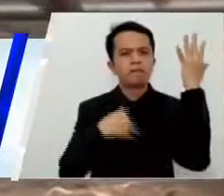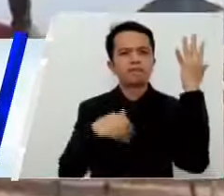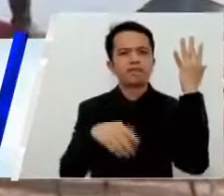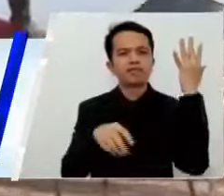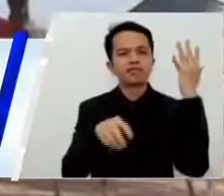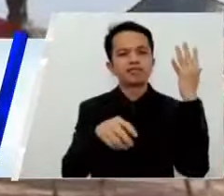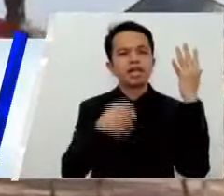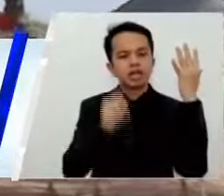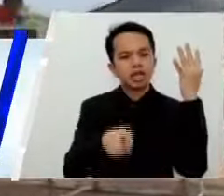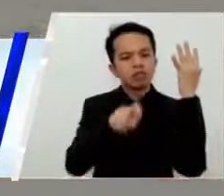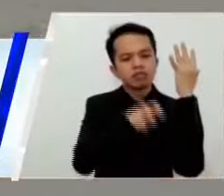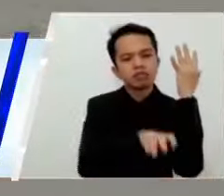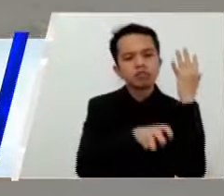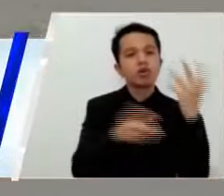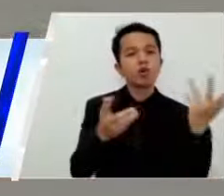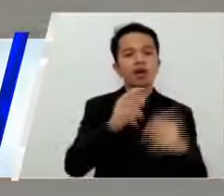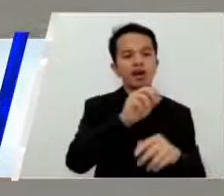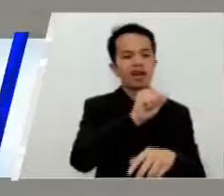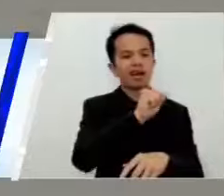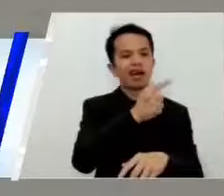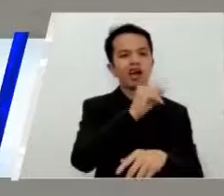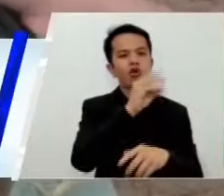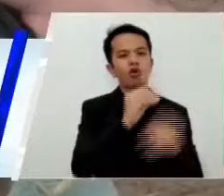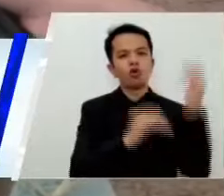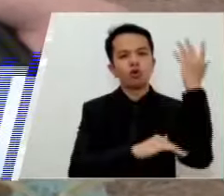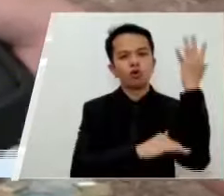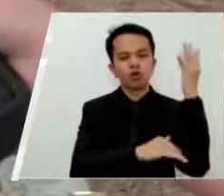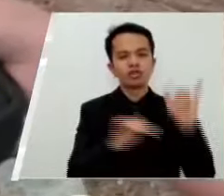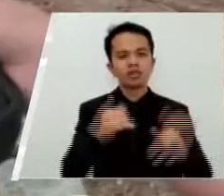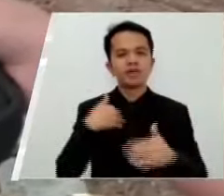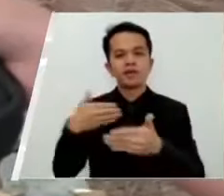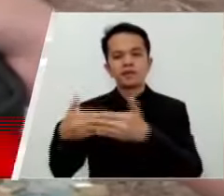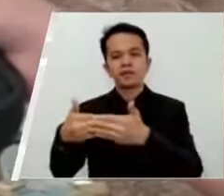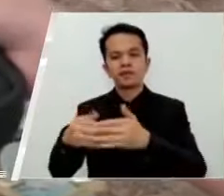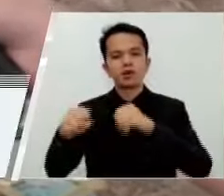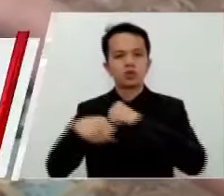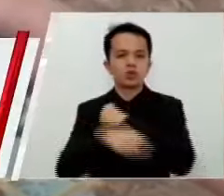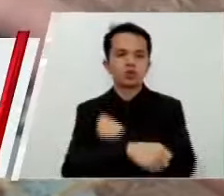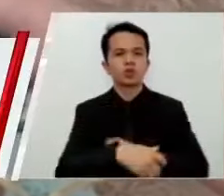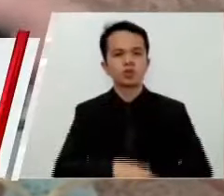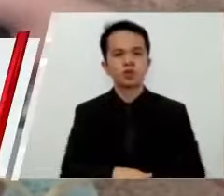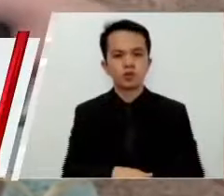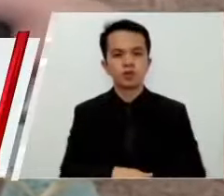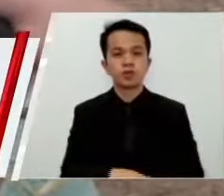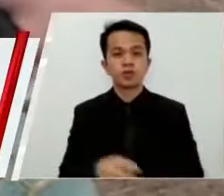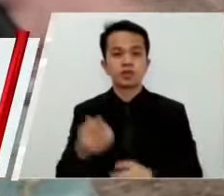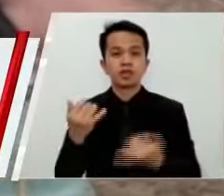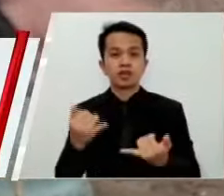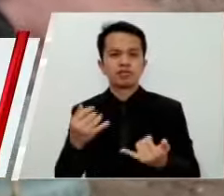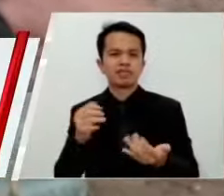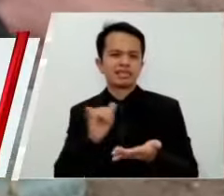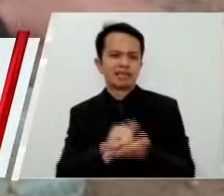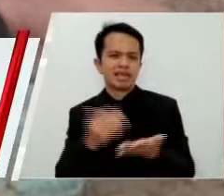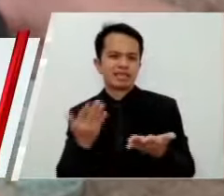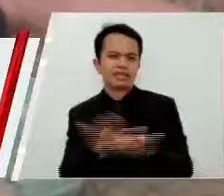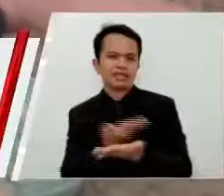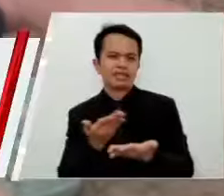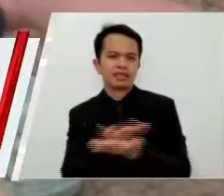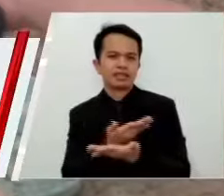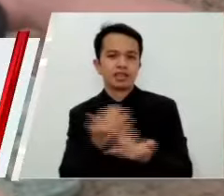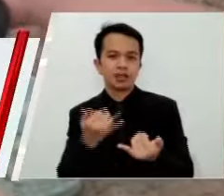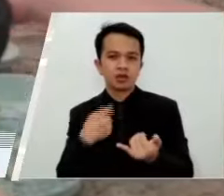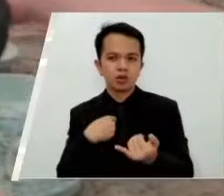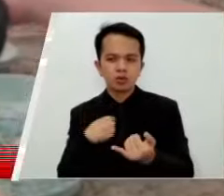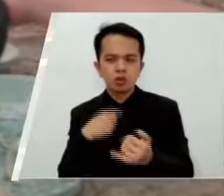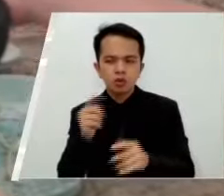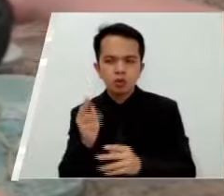ng agoho. May nearby beach pa. Kasi parang bago pa po siya. Tapos nung napuntahan ko po once